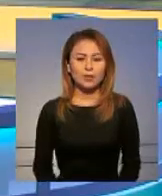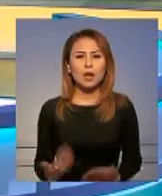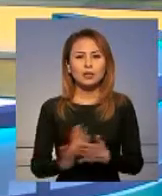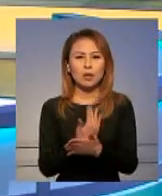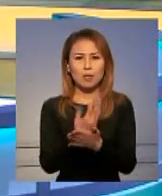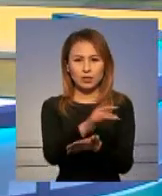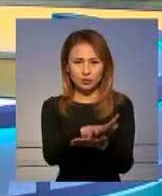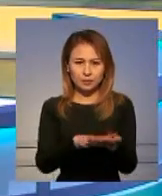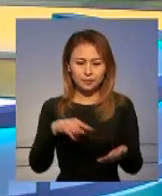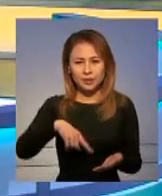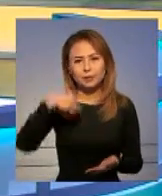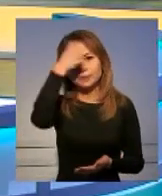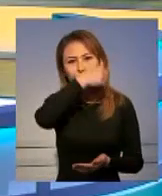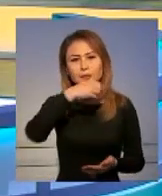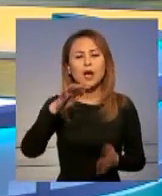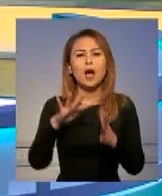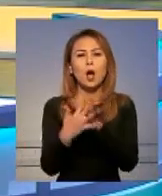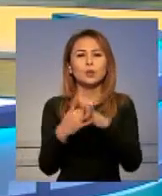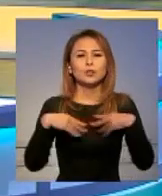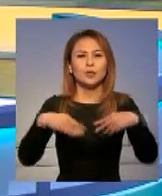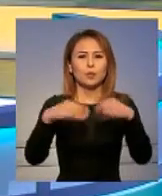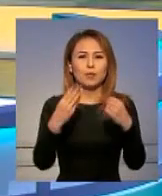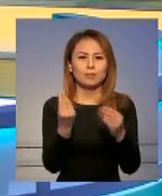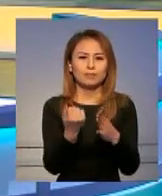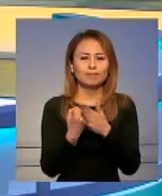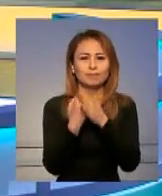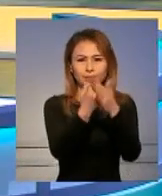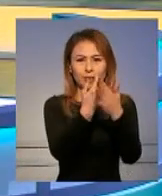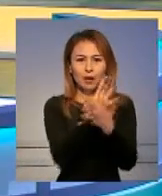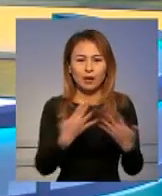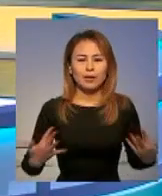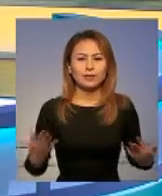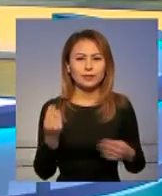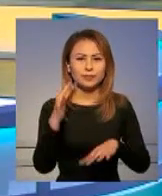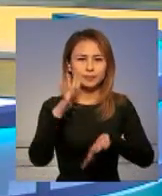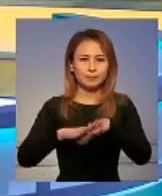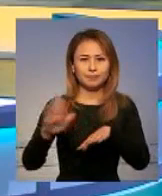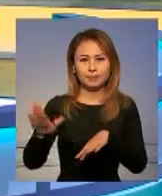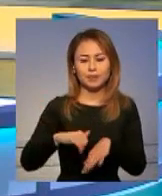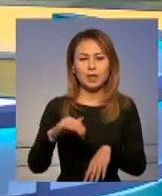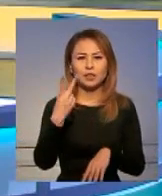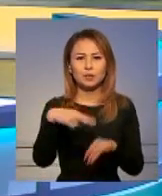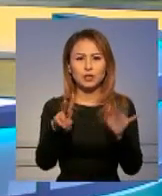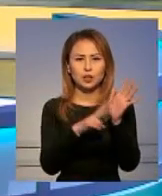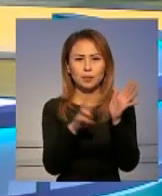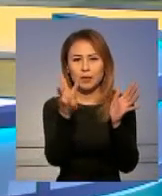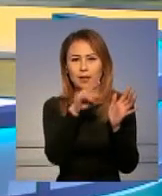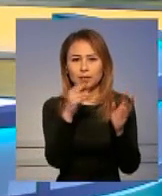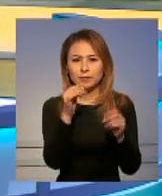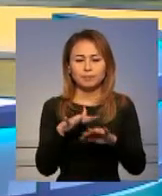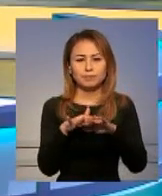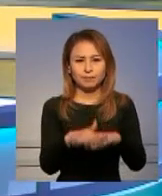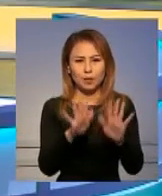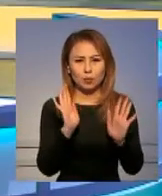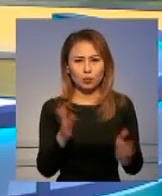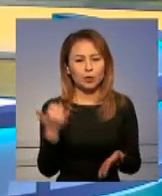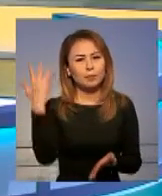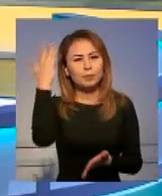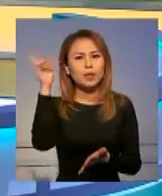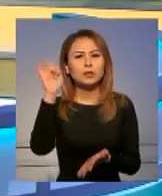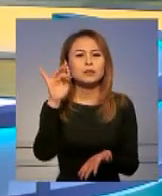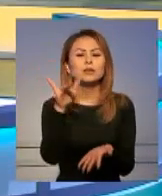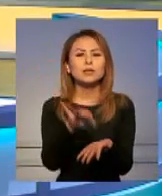Хабарымызды жалғастырамыз. Биыл ауыл шаруашылығын қаржылай қолдау қоры шағын несиеге шамамен 27 миллиард теңге бөледі. Былтыр қор